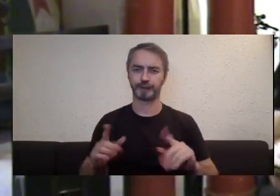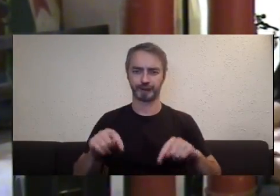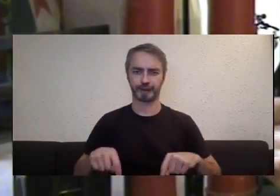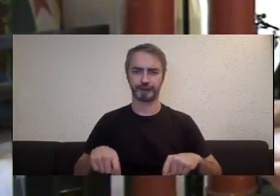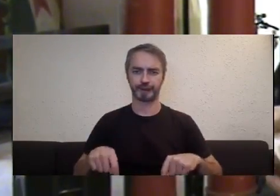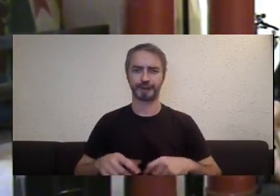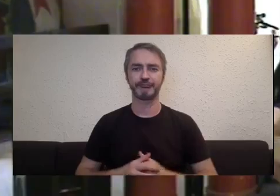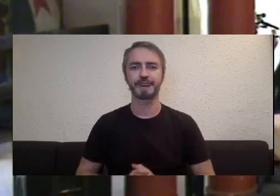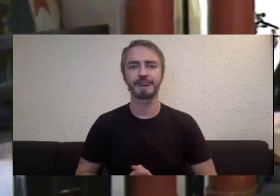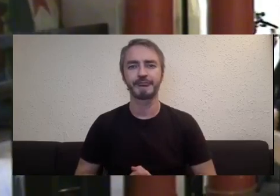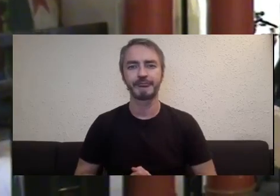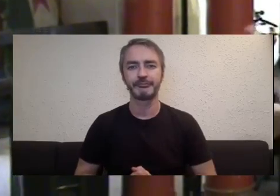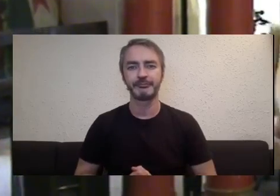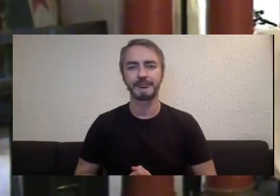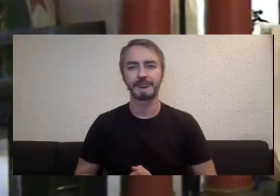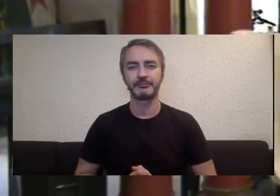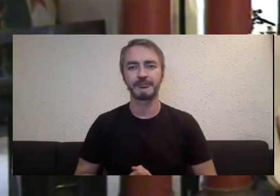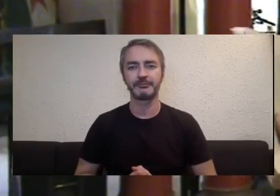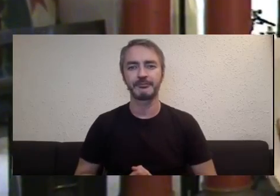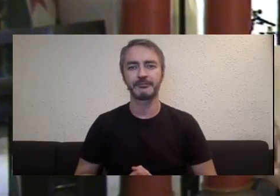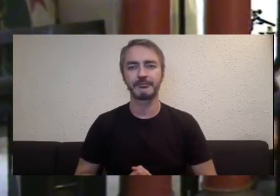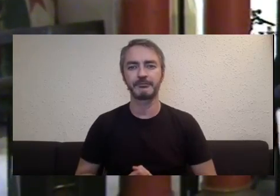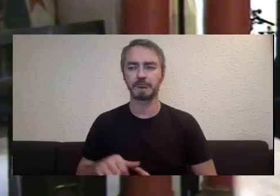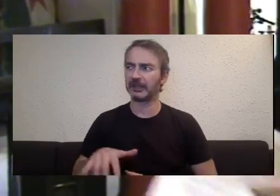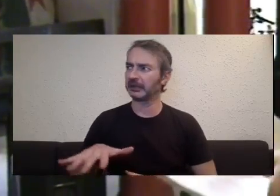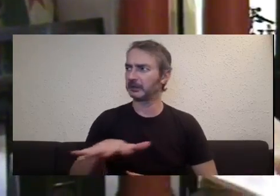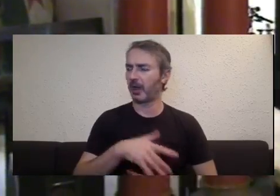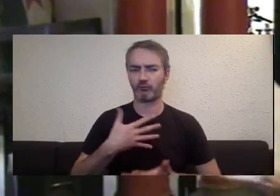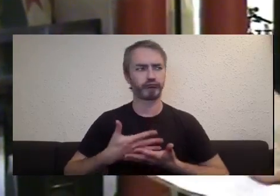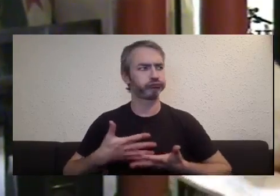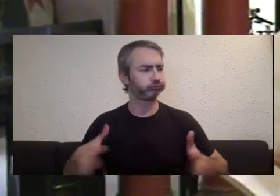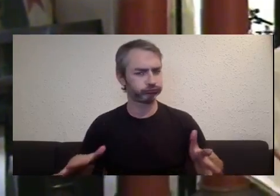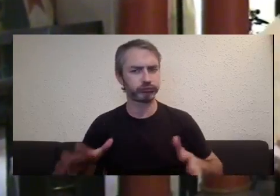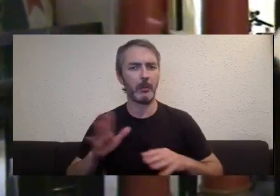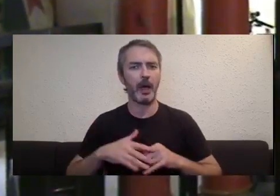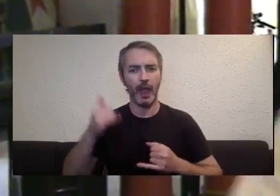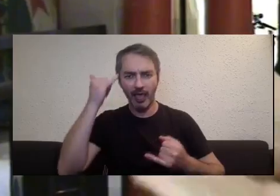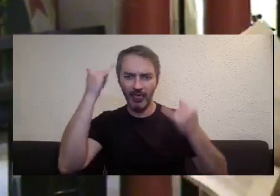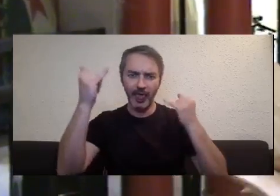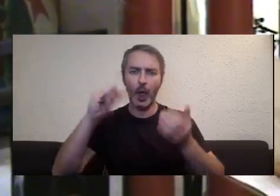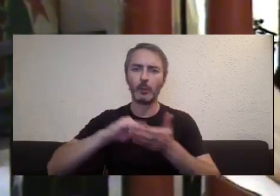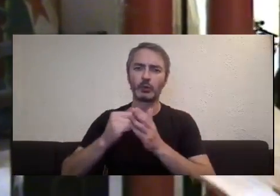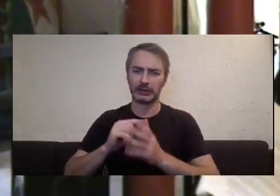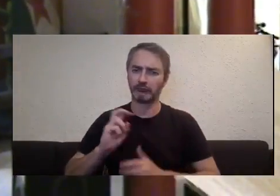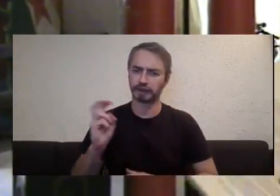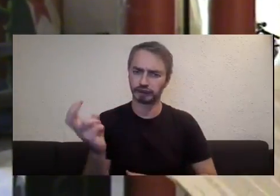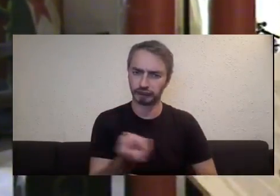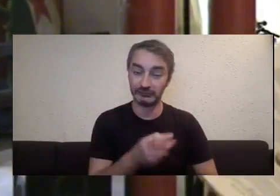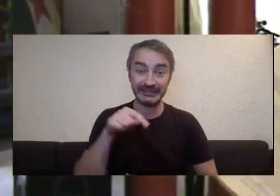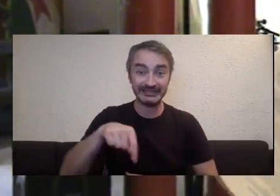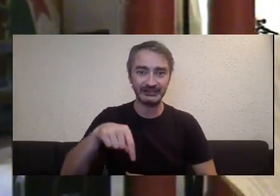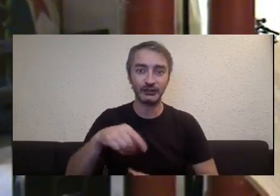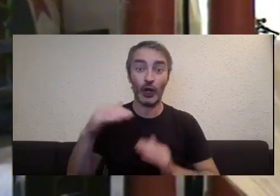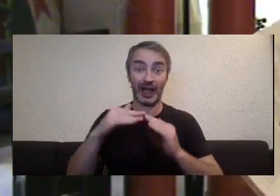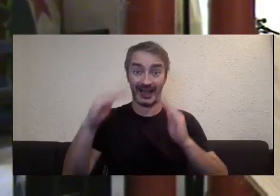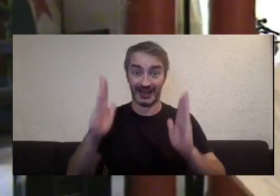ocupar aquest espai que bueno, veiem que era un espai prou ampli per desenvolupar els nostres